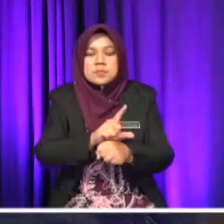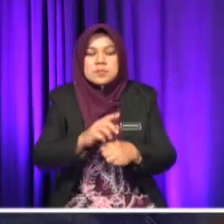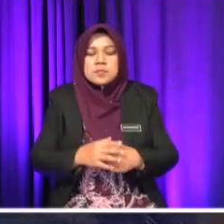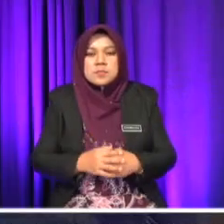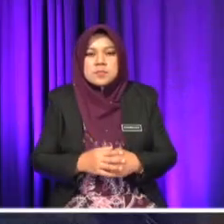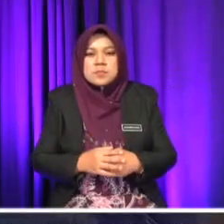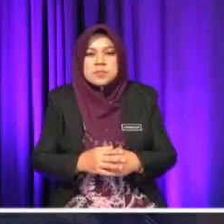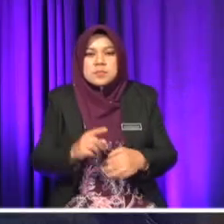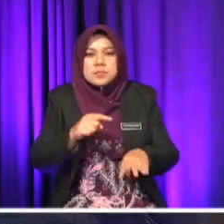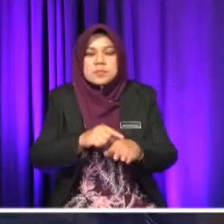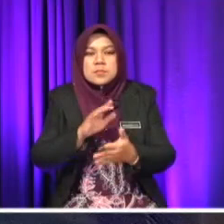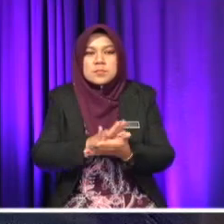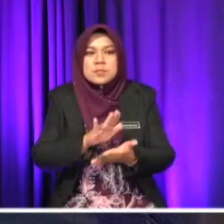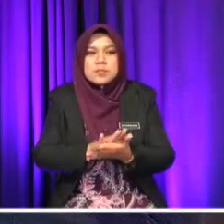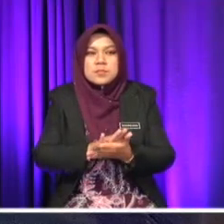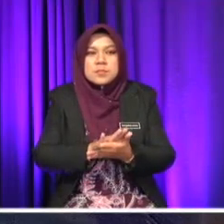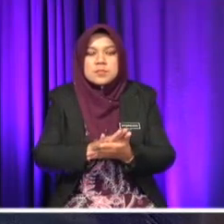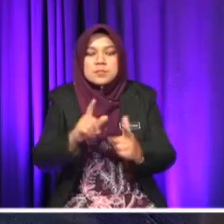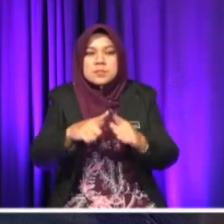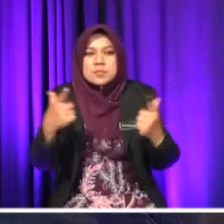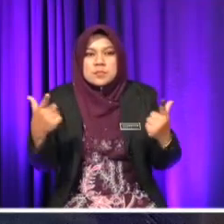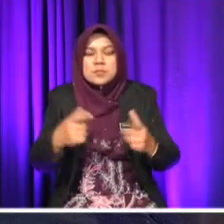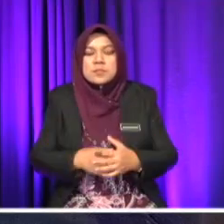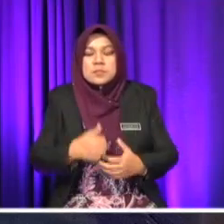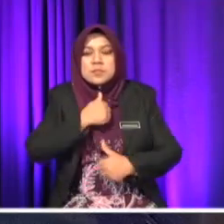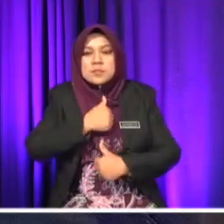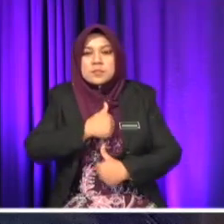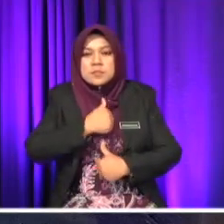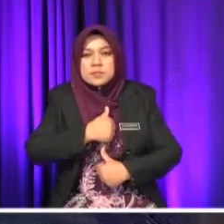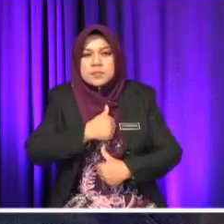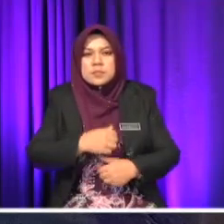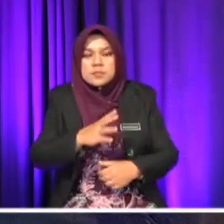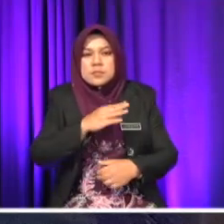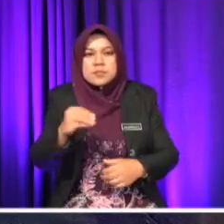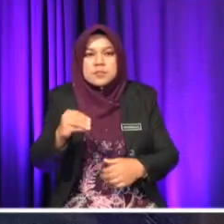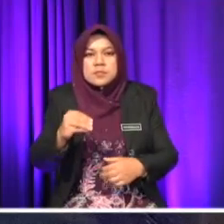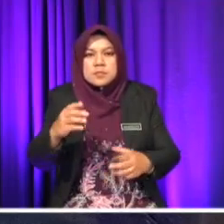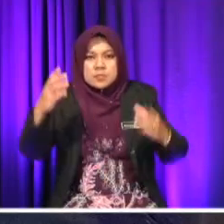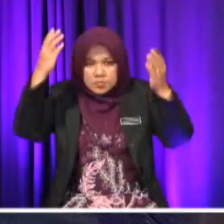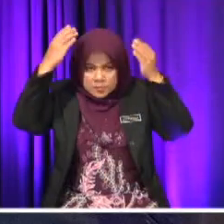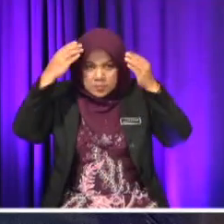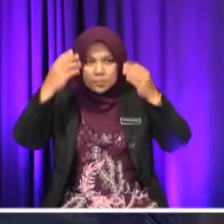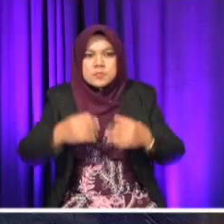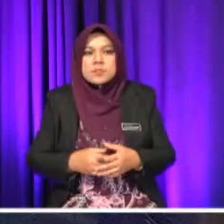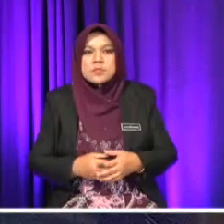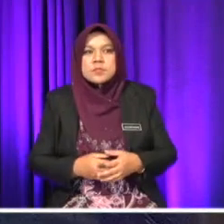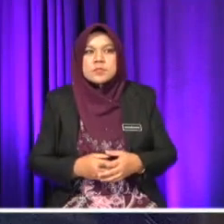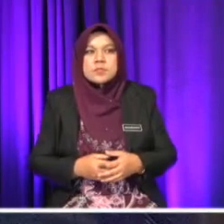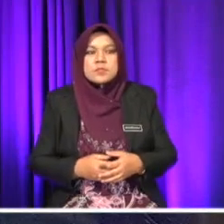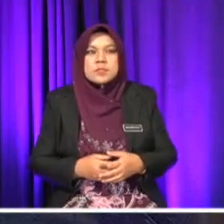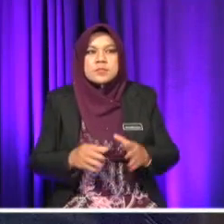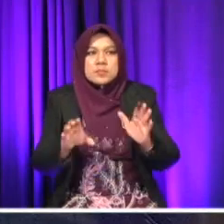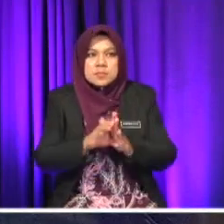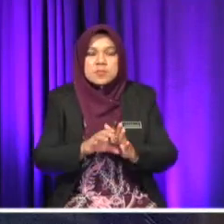form lengkap di sekolah kami selain yang lelakilah yang bertali leher dan juga memakai sungkuk merupakan uniform sekolah itu